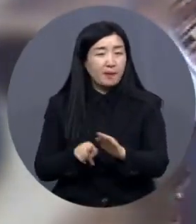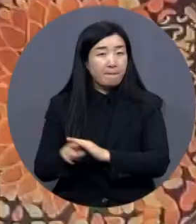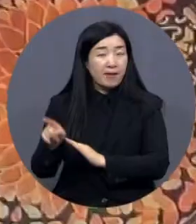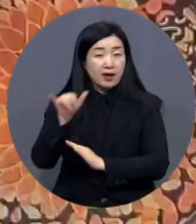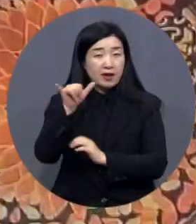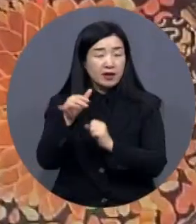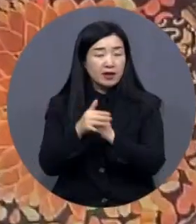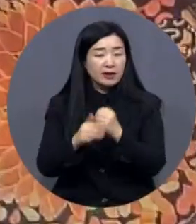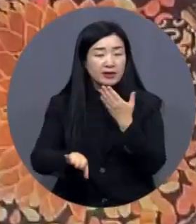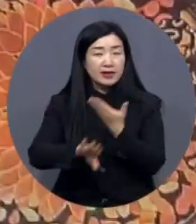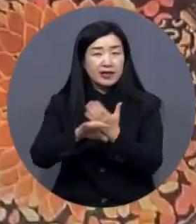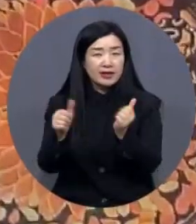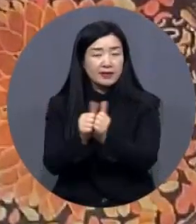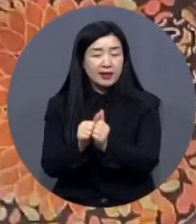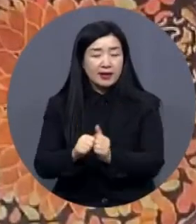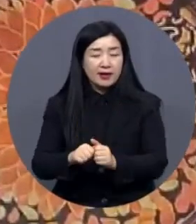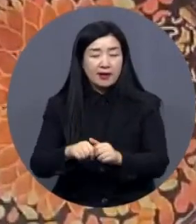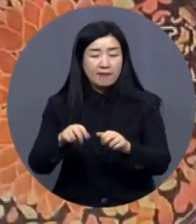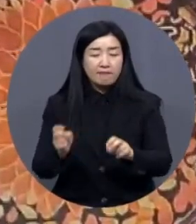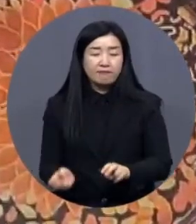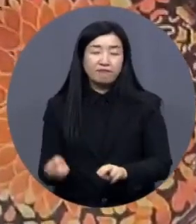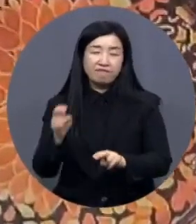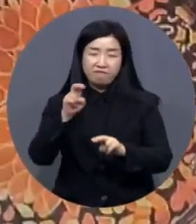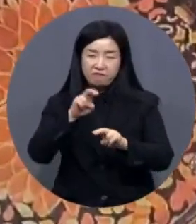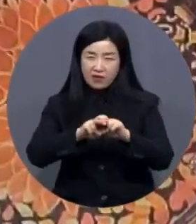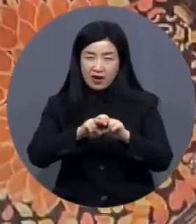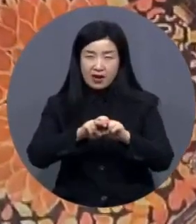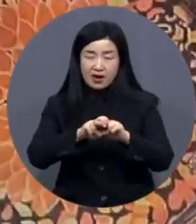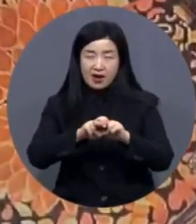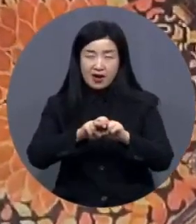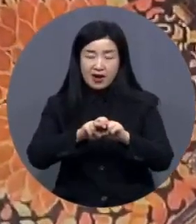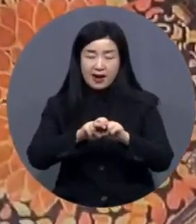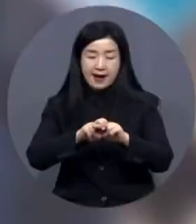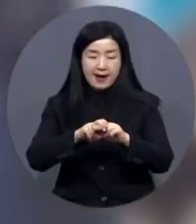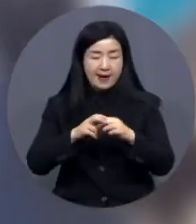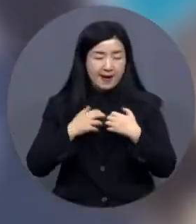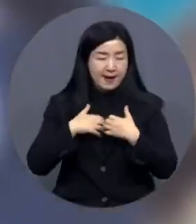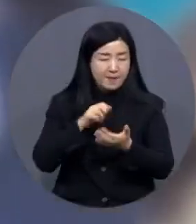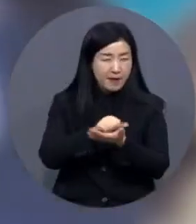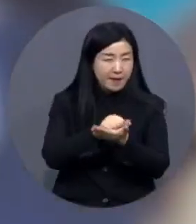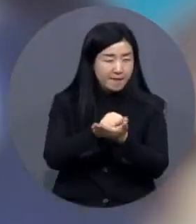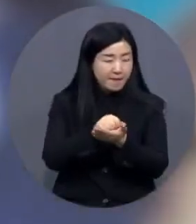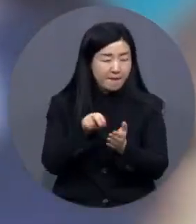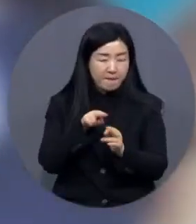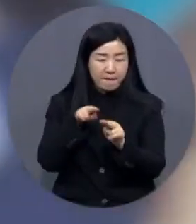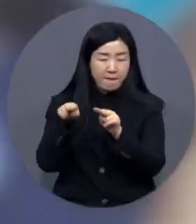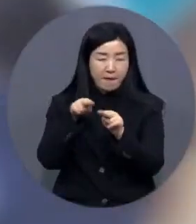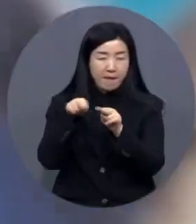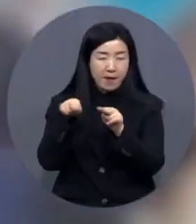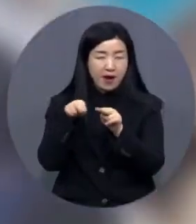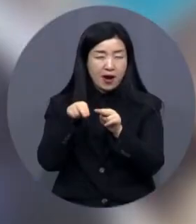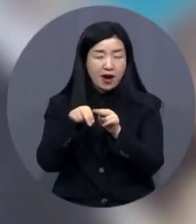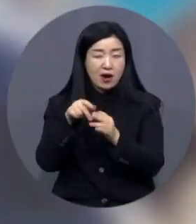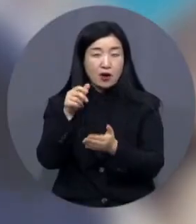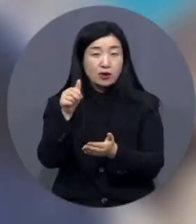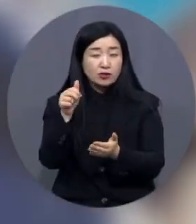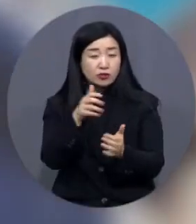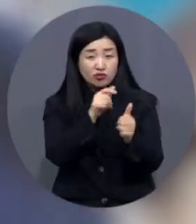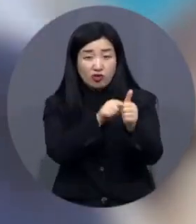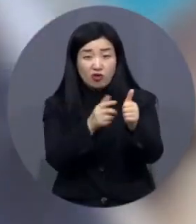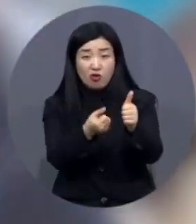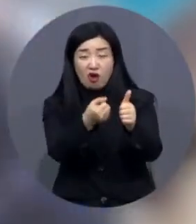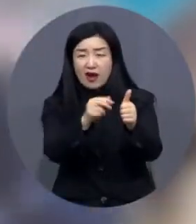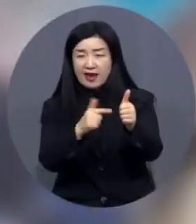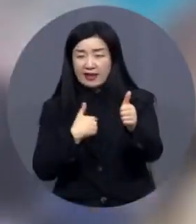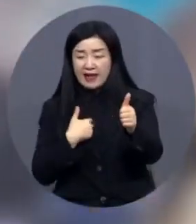그틈에 다른 남성이 슬쩍 자리에 앉습니다 게임을 하려는 사람들이 오가는 사이 주인 없는 칩을 자연스럽게